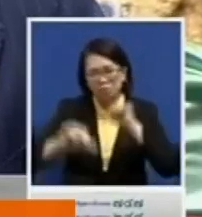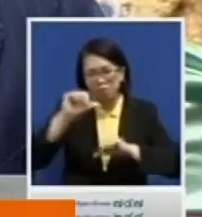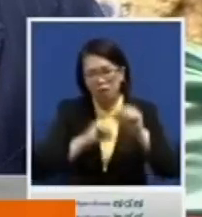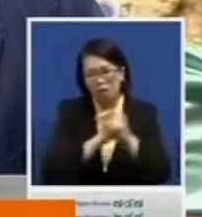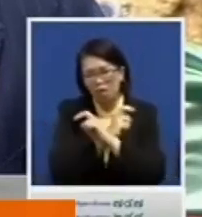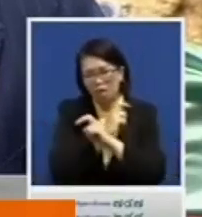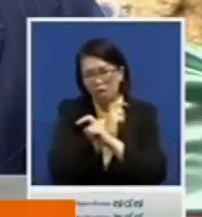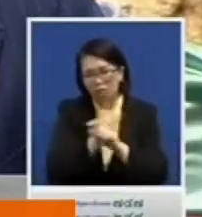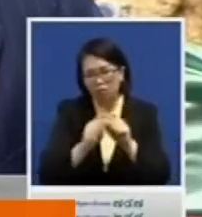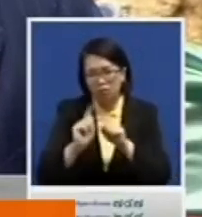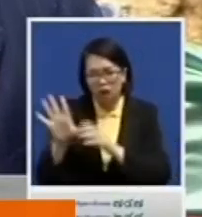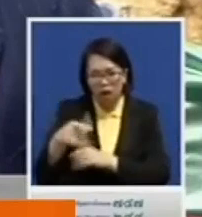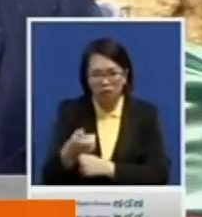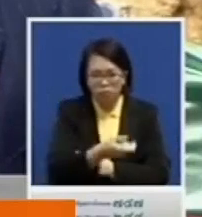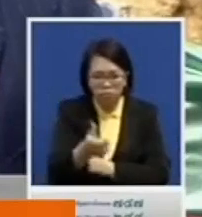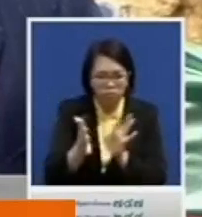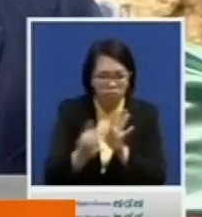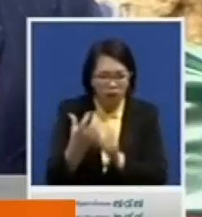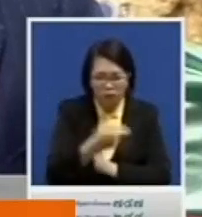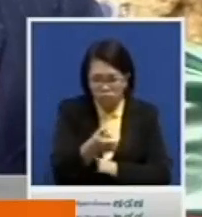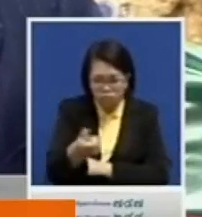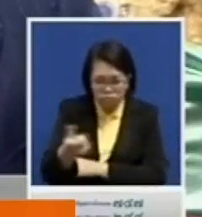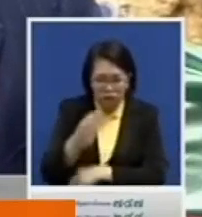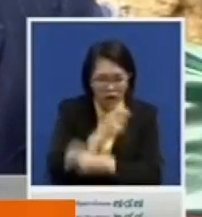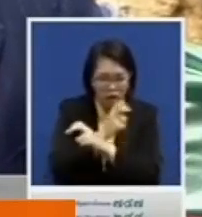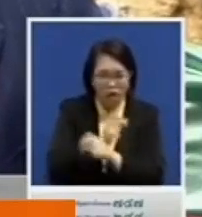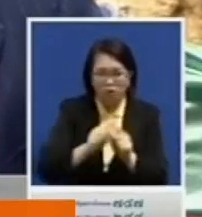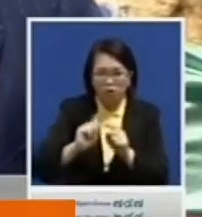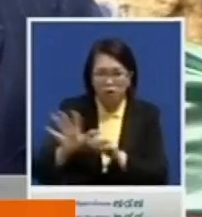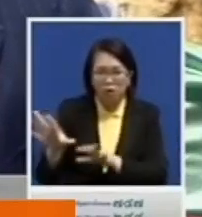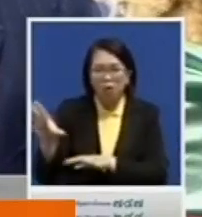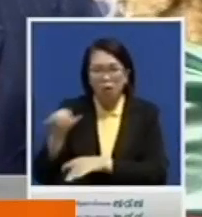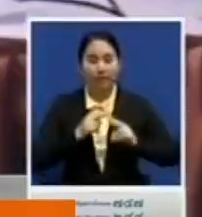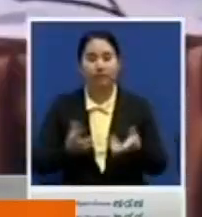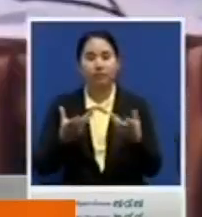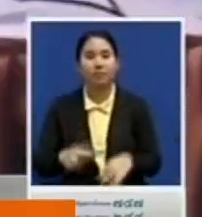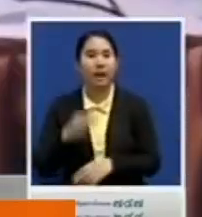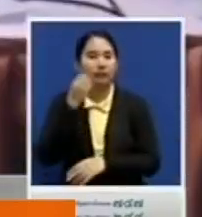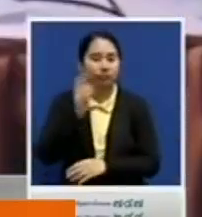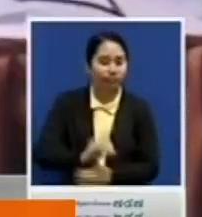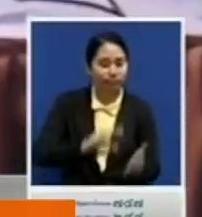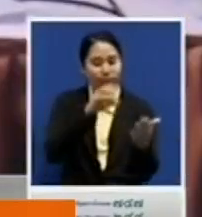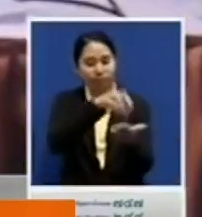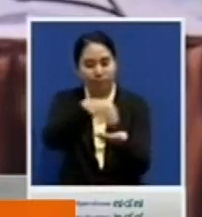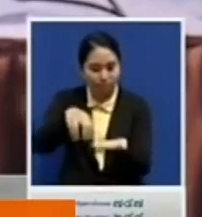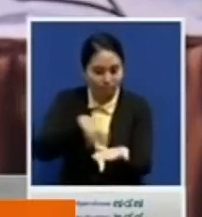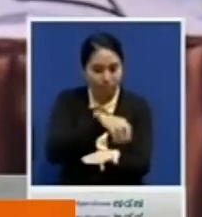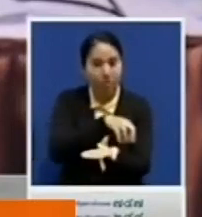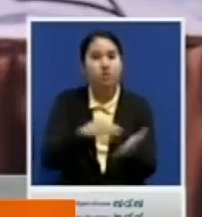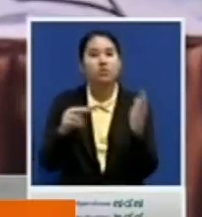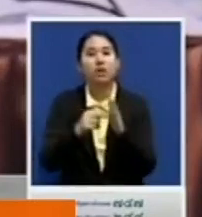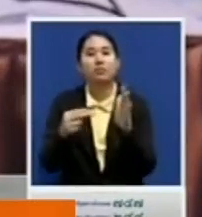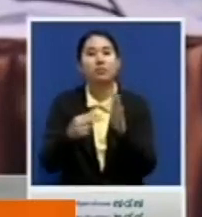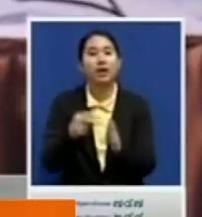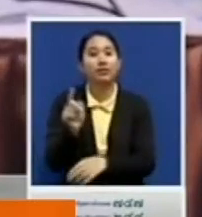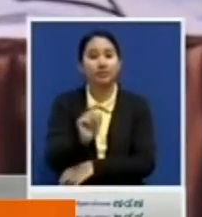พิธานะคะทีมพิธานี่แหละเขาก็อภิปรายกันเป็นแนวทางแก้ไขปัญหาหนี้สินเกษตรกรแล้วอย่างที่นัตตี้บอกไปเมื่อสักครู่ใช่ไหมว่าพล